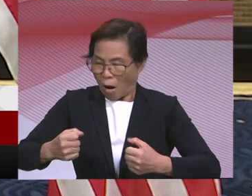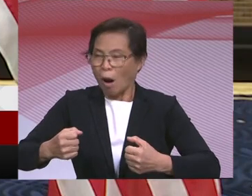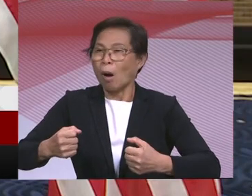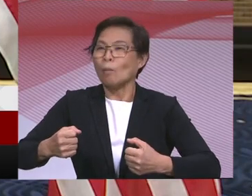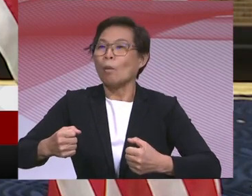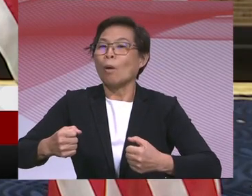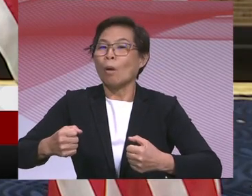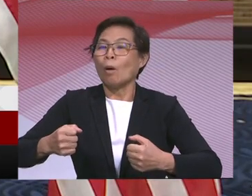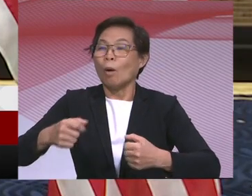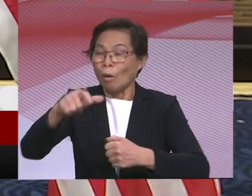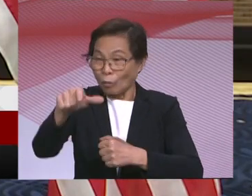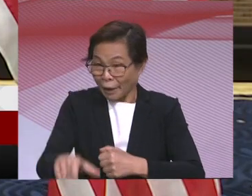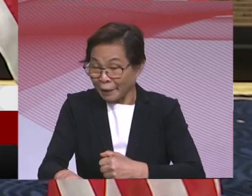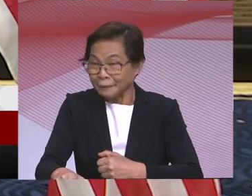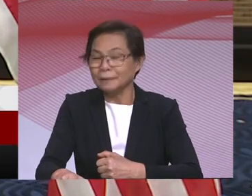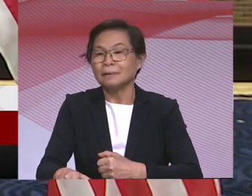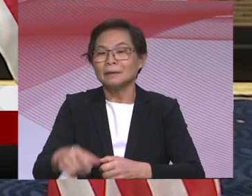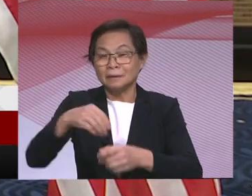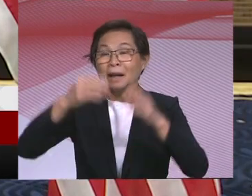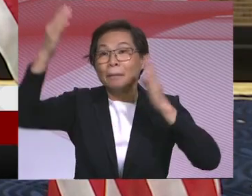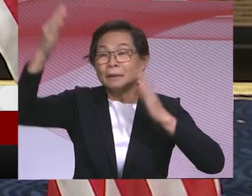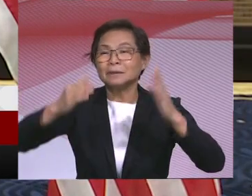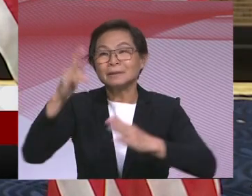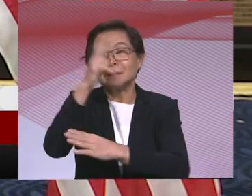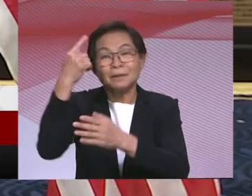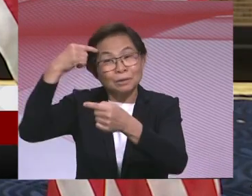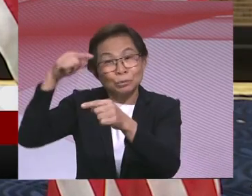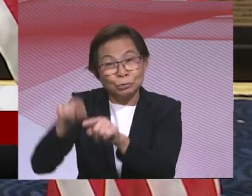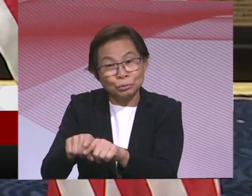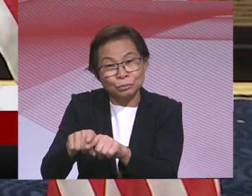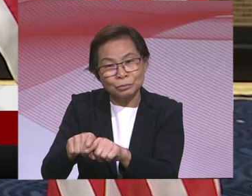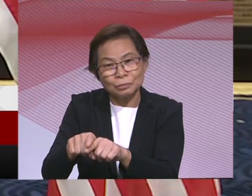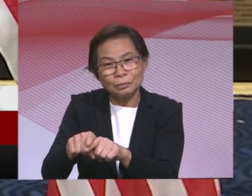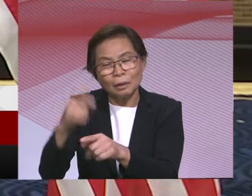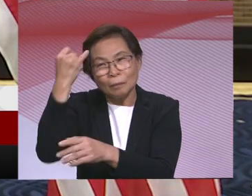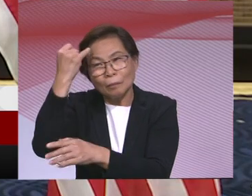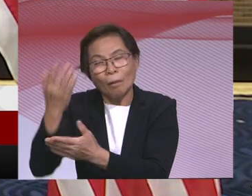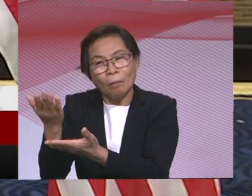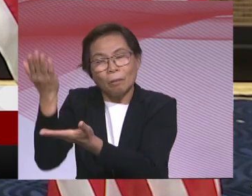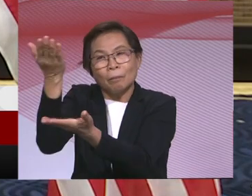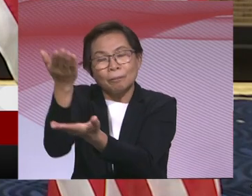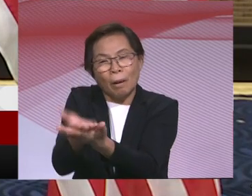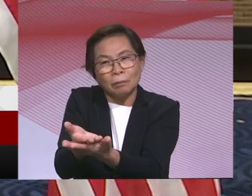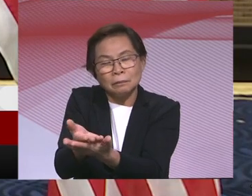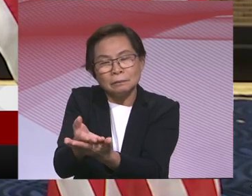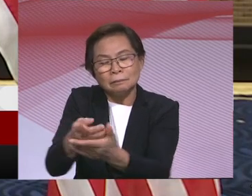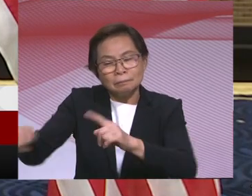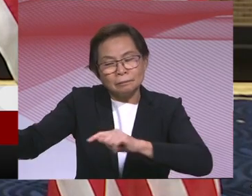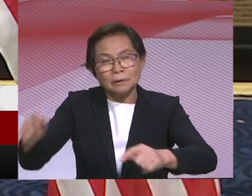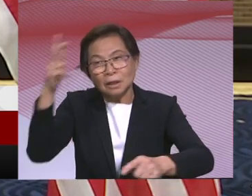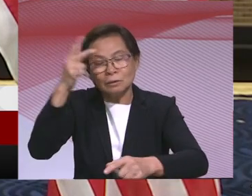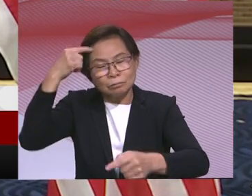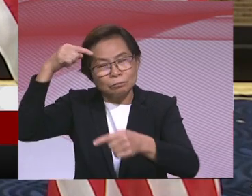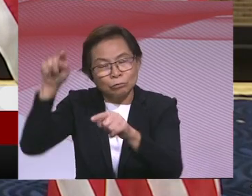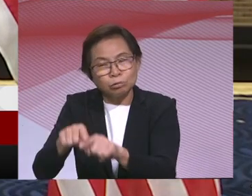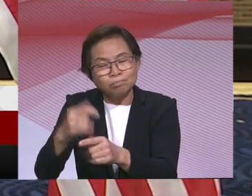di dalam negara kerajaan bersetuju dengan pandangan bahwa satu tindakan yang tegas Perlu